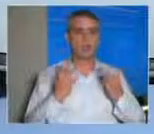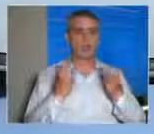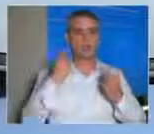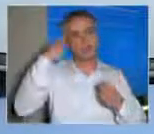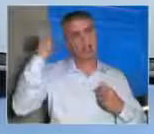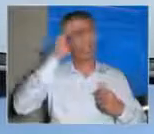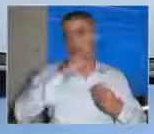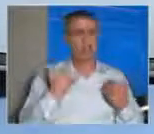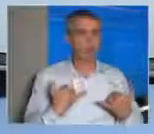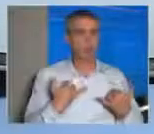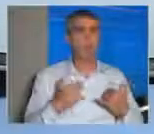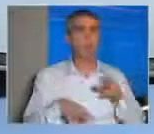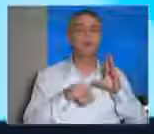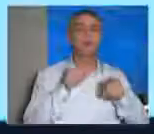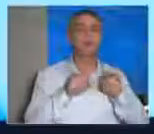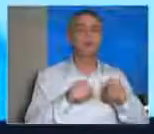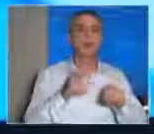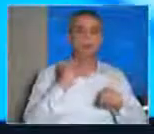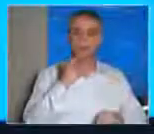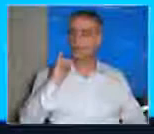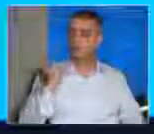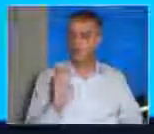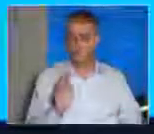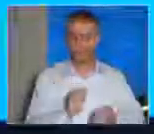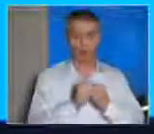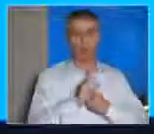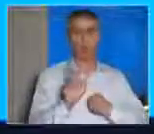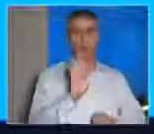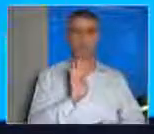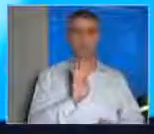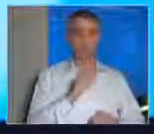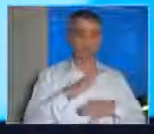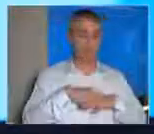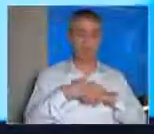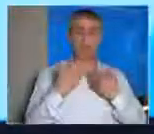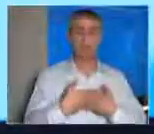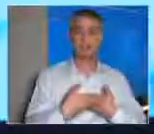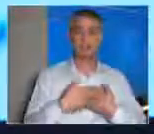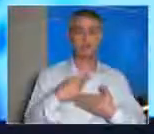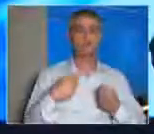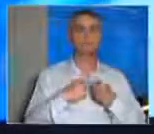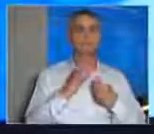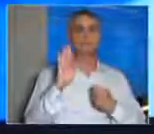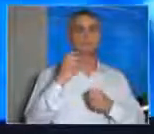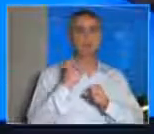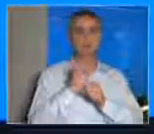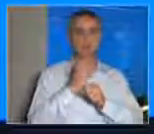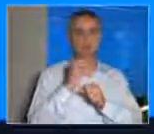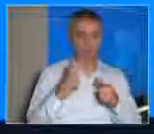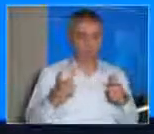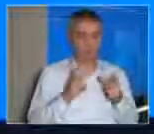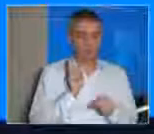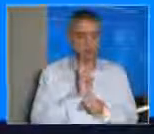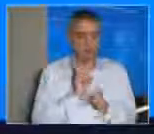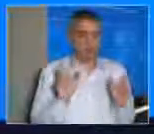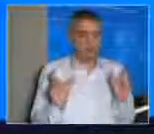מאוד אידיאולוגיה היום. הבחירות האלה היו כן ביבי, לא ביבי. הקדנציה הזאת תהיה סביב מה שביבי יעשה כדי לחשק את